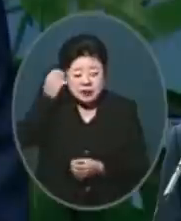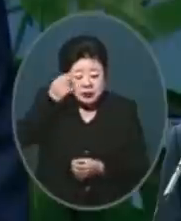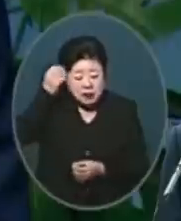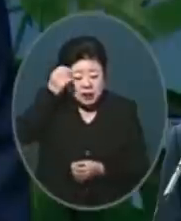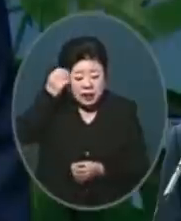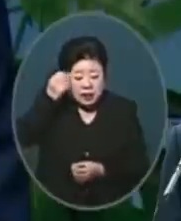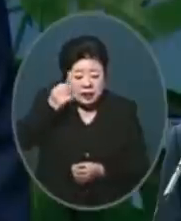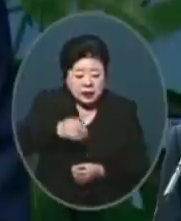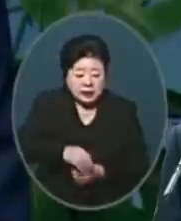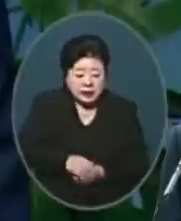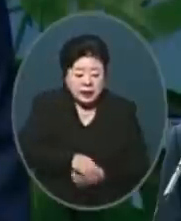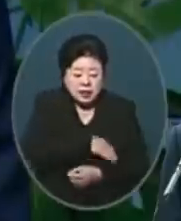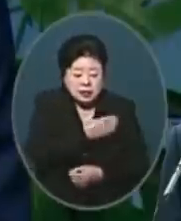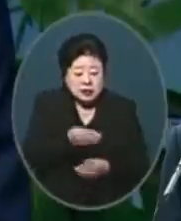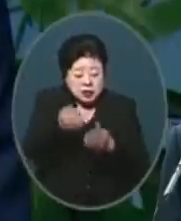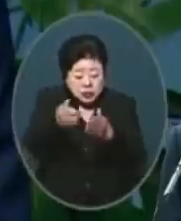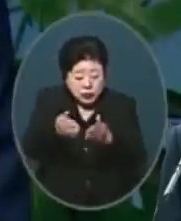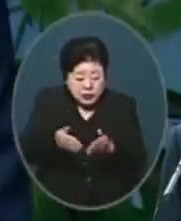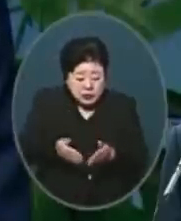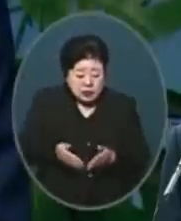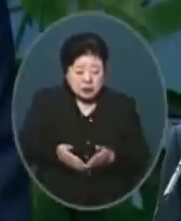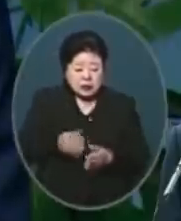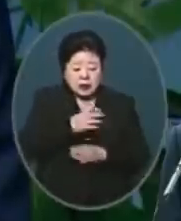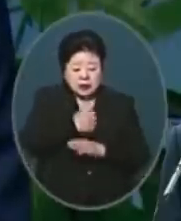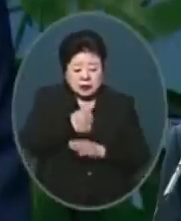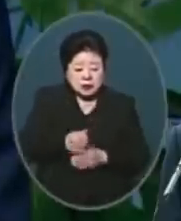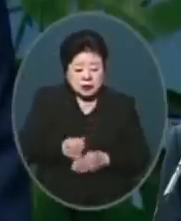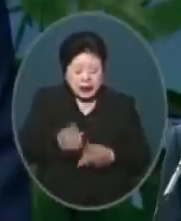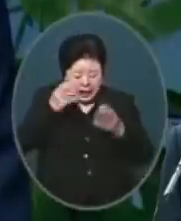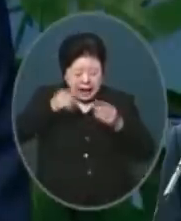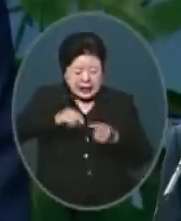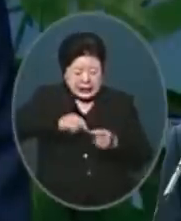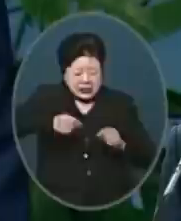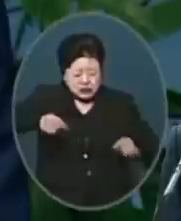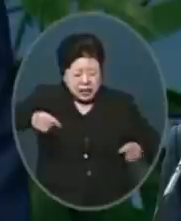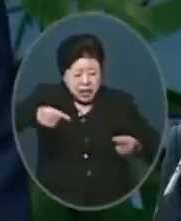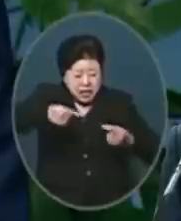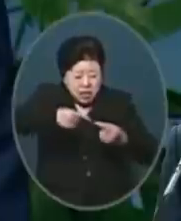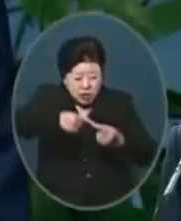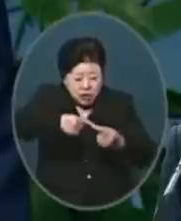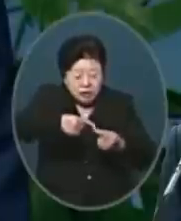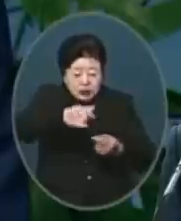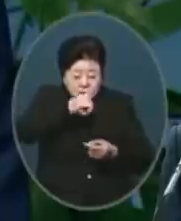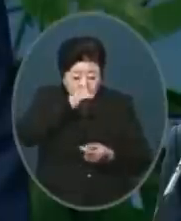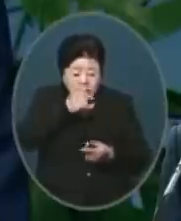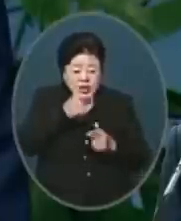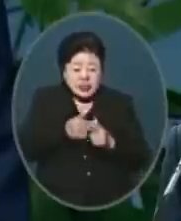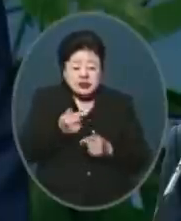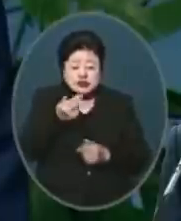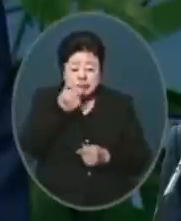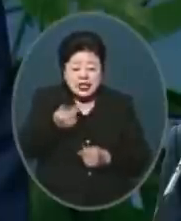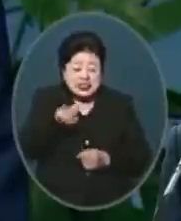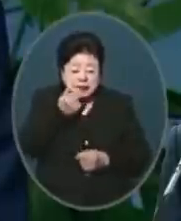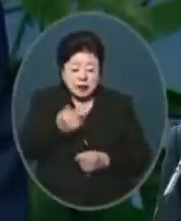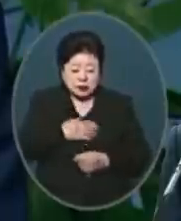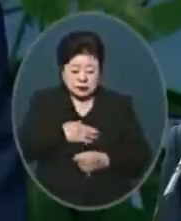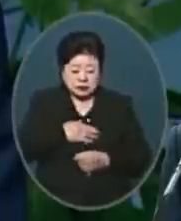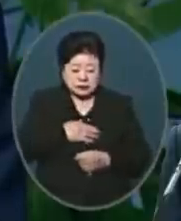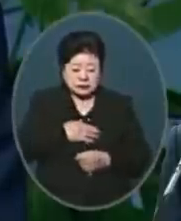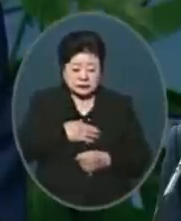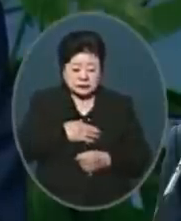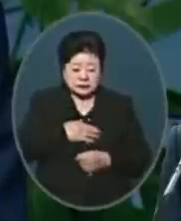성령의 능력을 통하여 그리스도의 탯줄에 연결되어 있으므로 예수 생명이 내 생명이 되다.